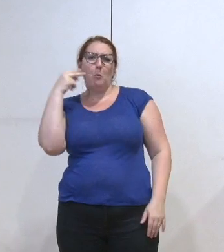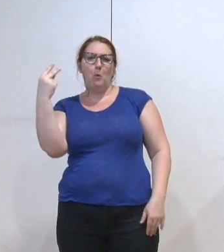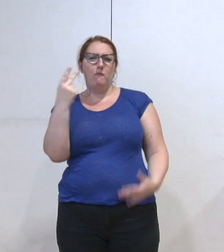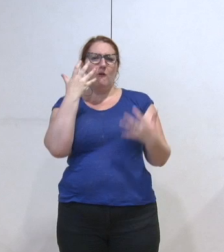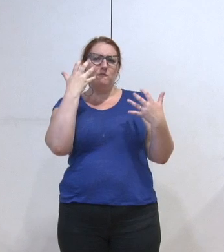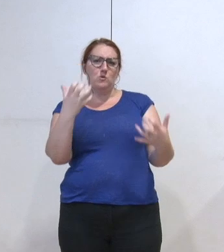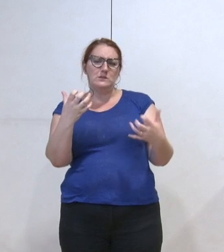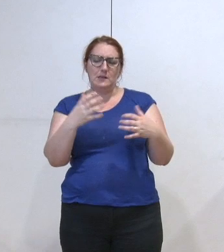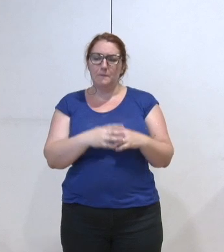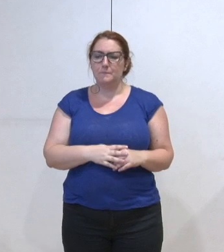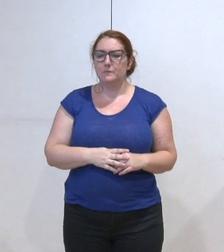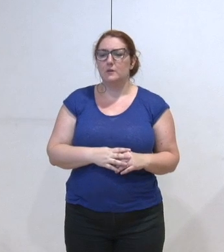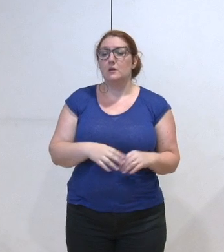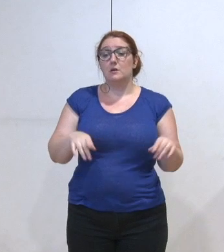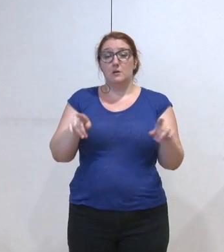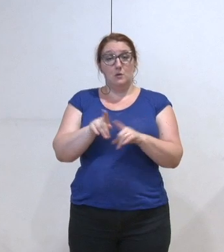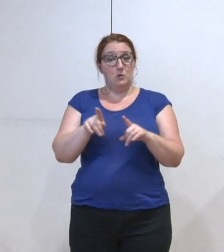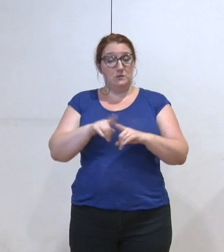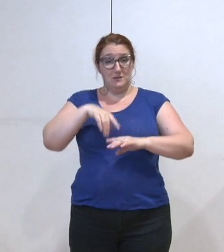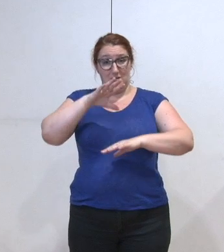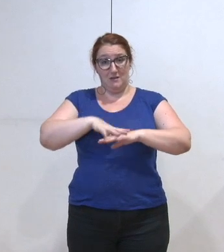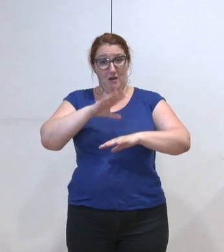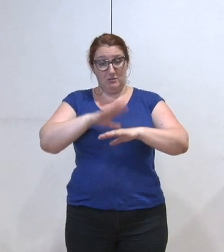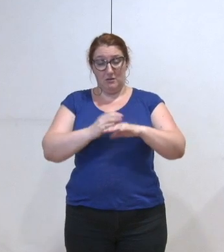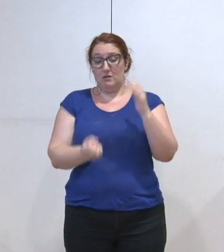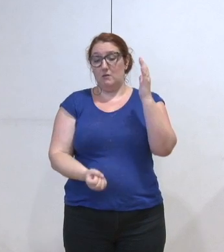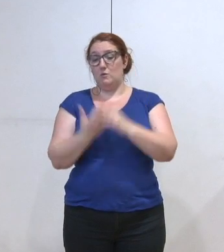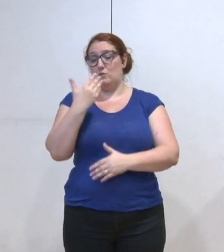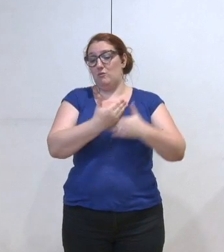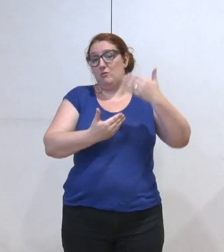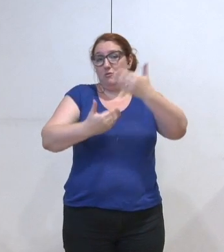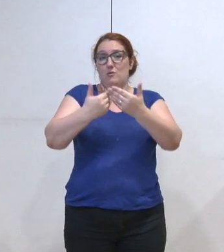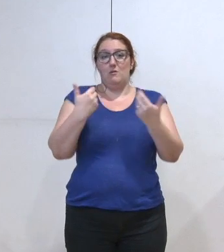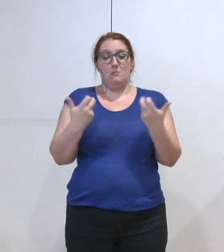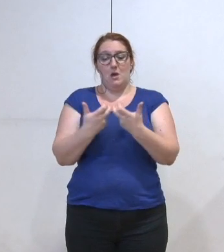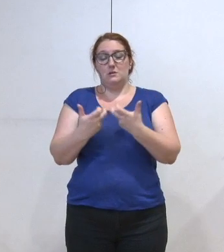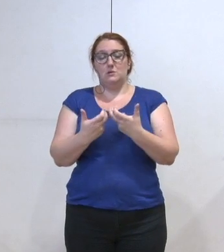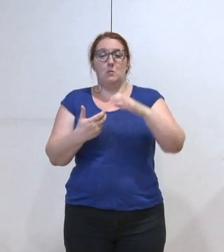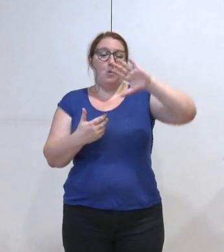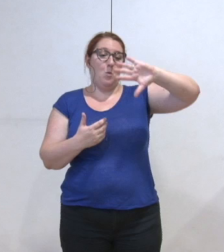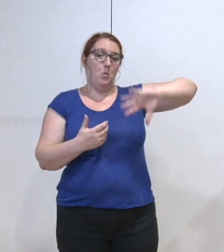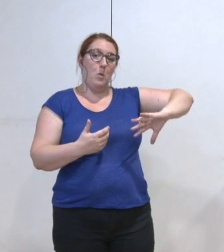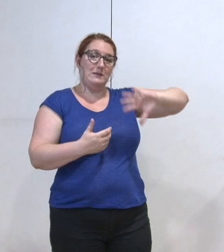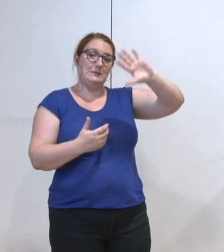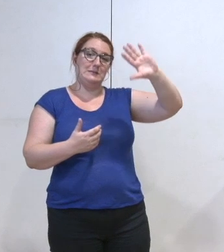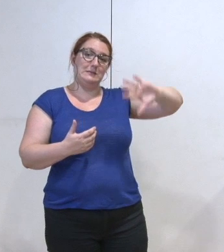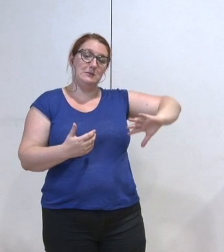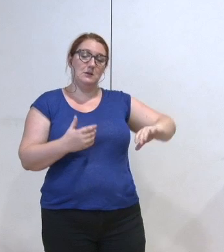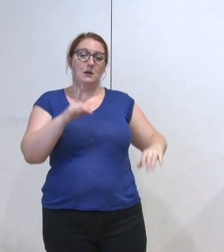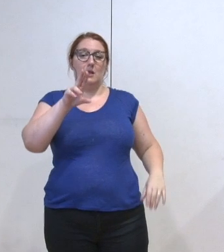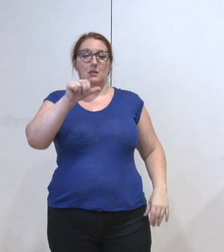et également dans les quartiers ayant accueilli des constructions récentes telles que sur la partie ouest de Grenoble dracampè et également le